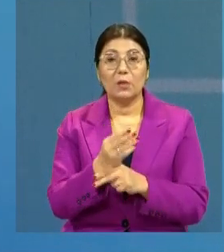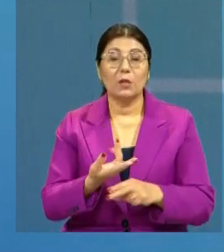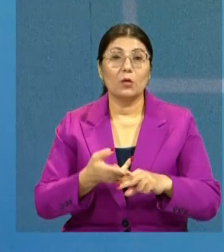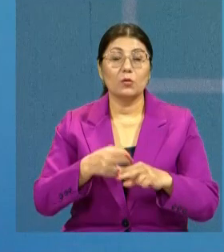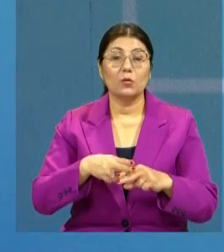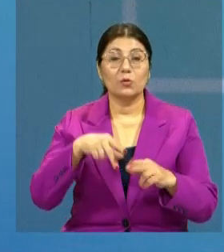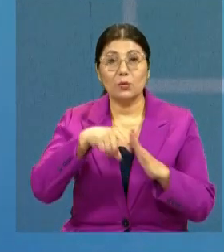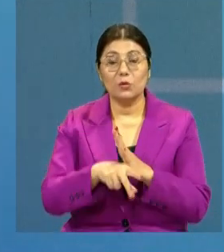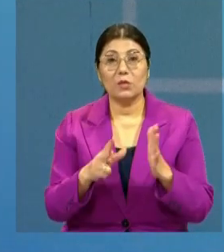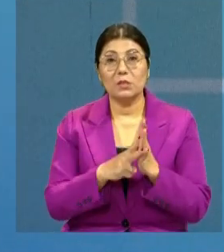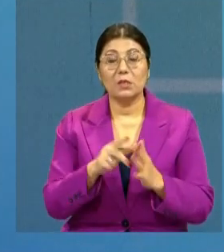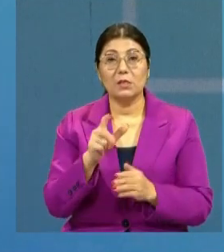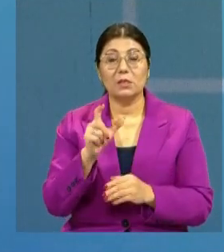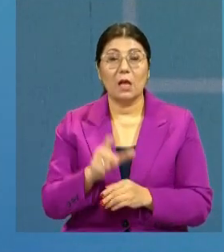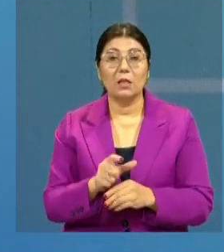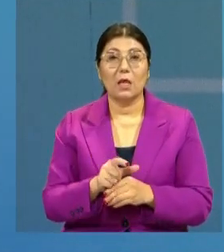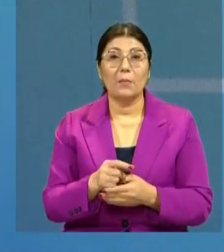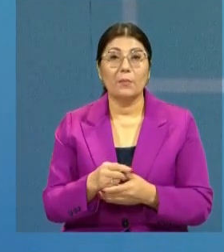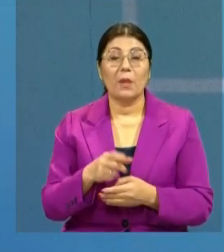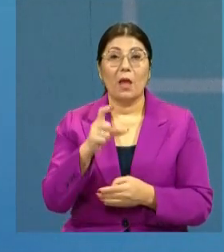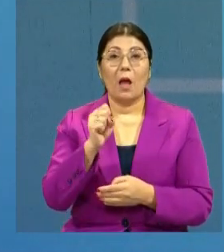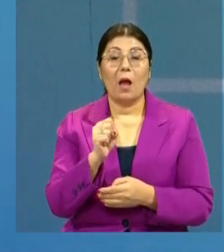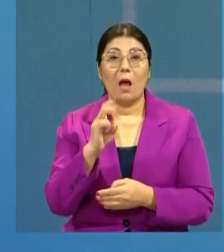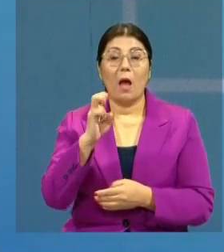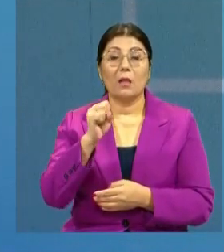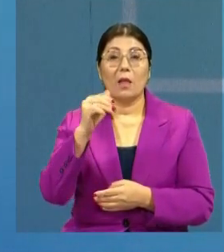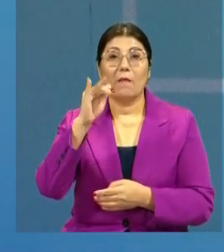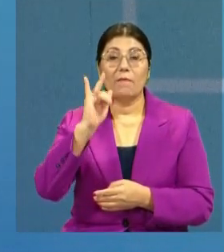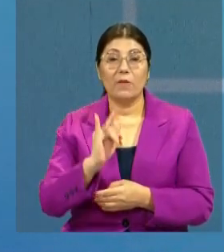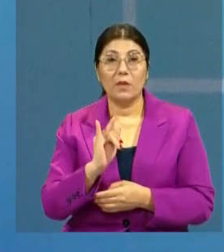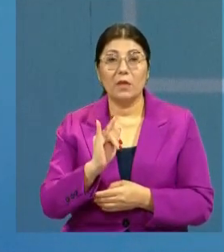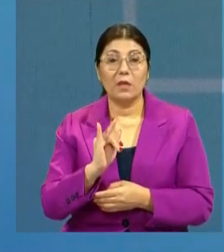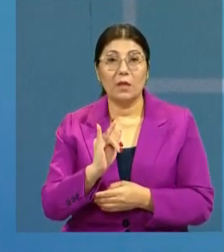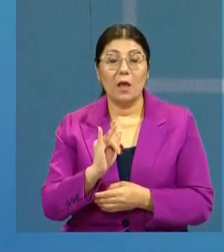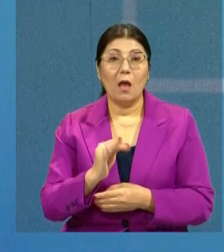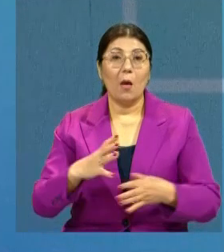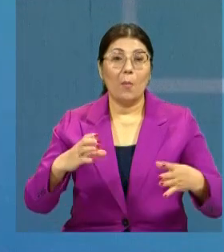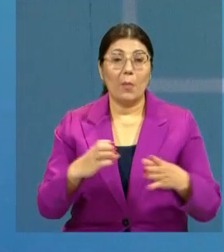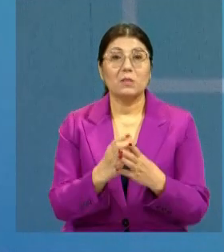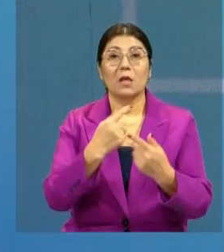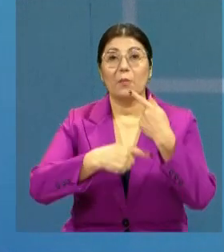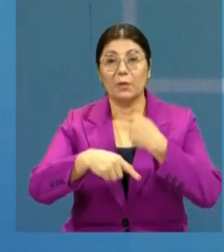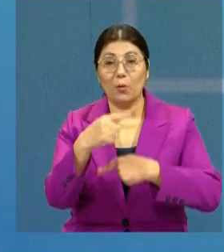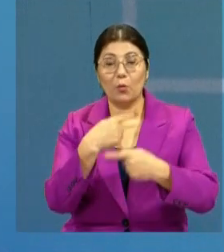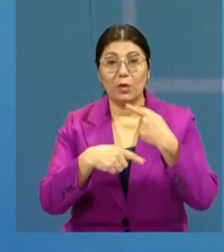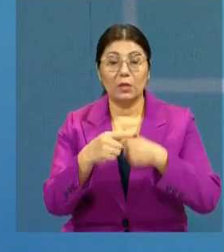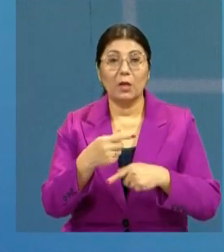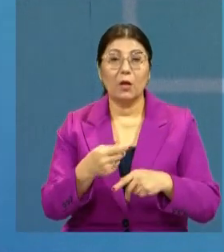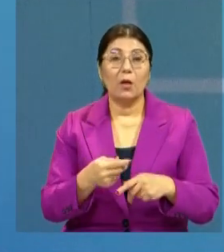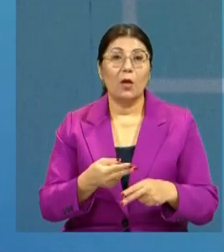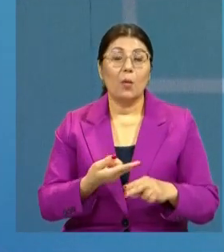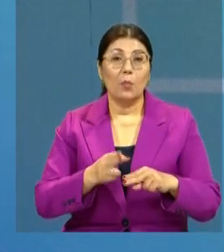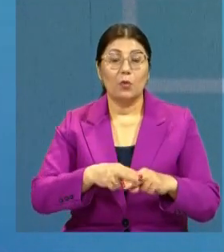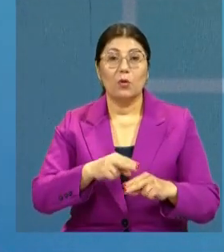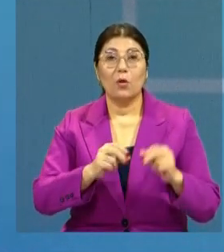8 адам дәстүрлі діни ханафи мазхабына қайтты, оны алды. Яғни біздің сол мамандардың жұмысының арқасында сол секілді